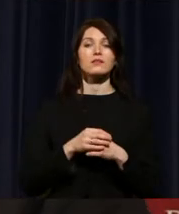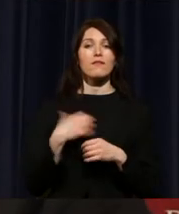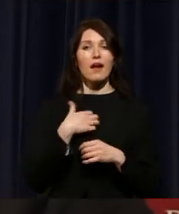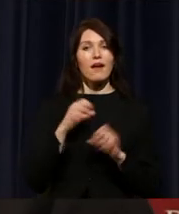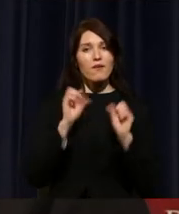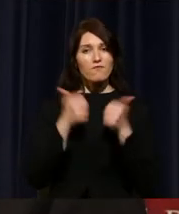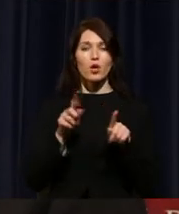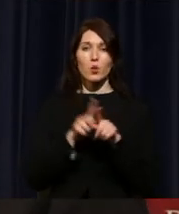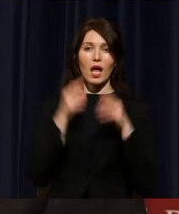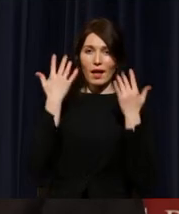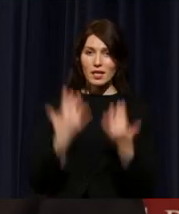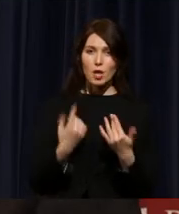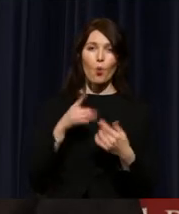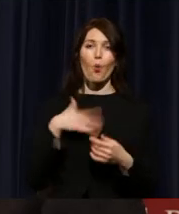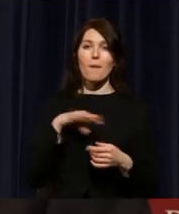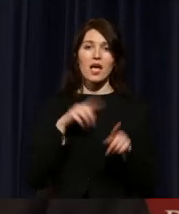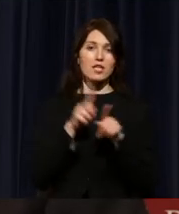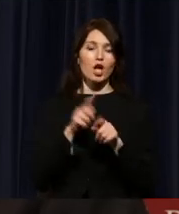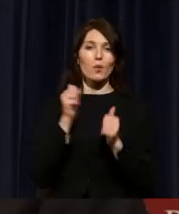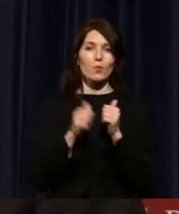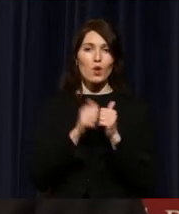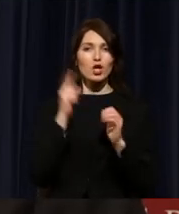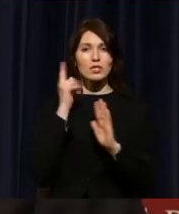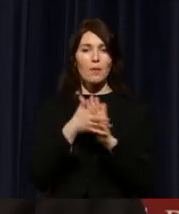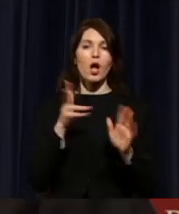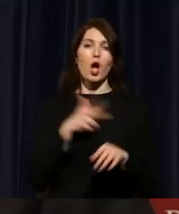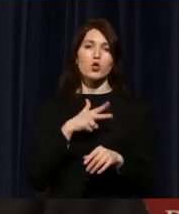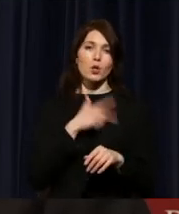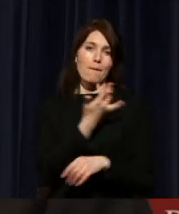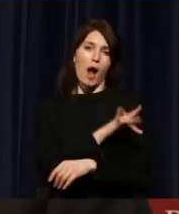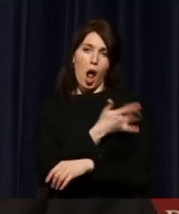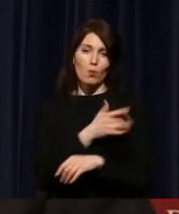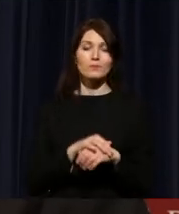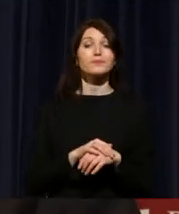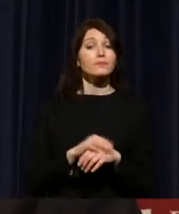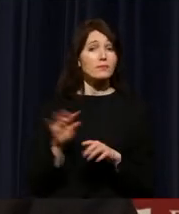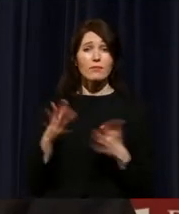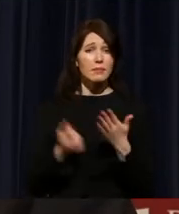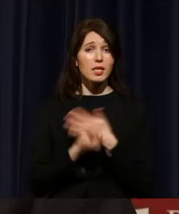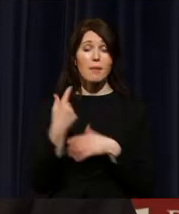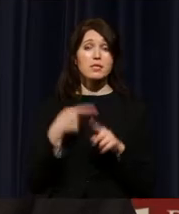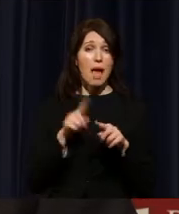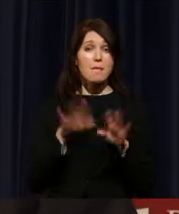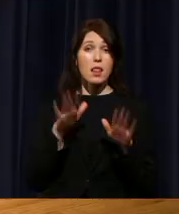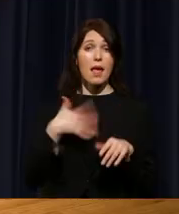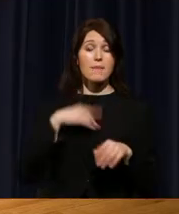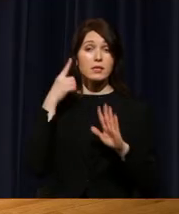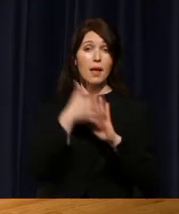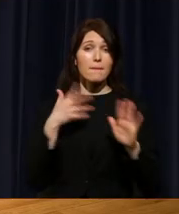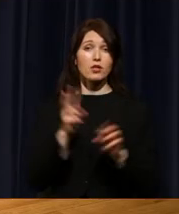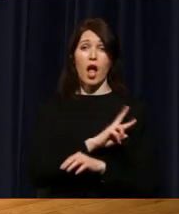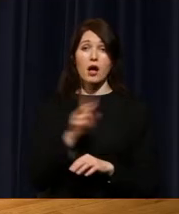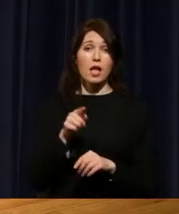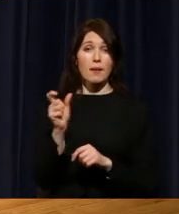jāsāk veidot risinājumu, ko mēs arī bieži vien veidojam kā sociālos pakalpojumus. Bet tas iemesls ir tāpēc, ka, lai mēs saprastu, nu, kas ir